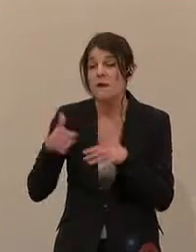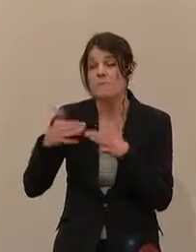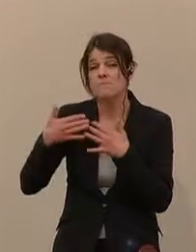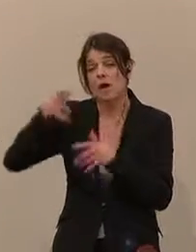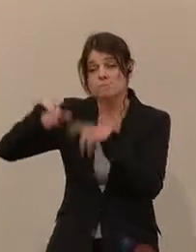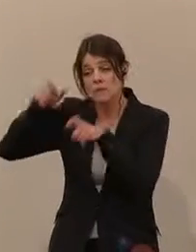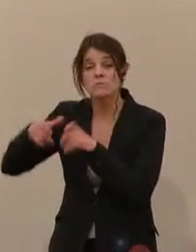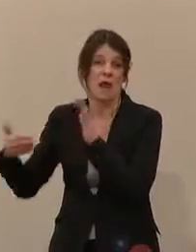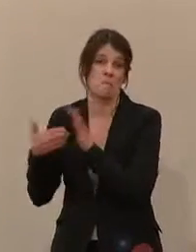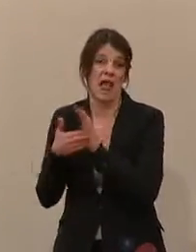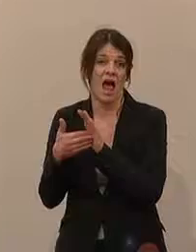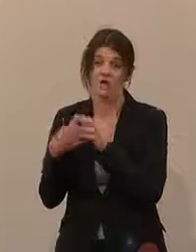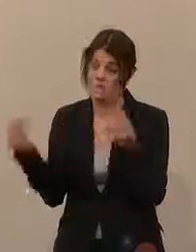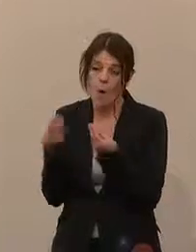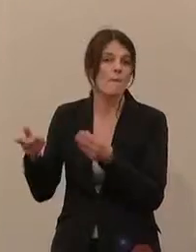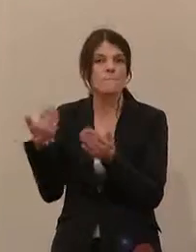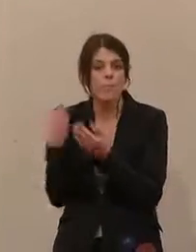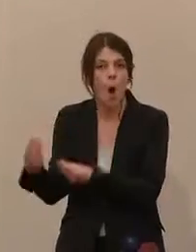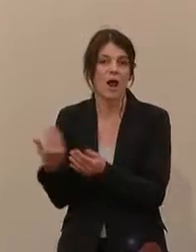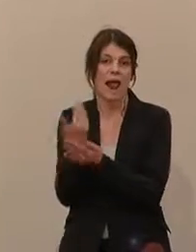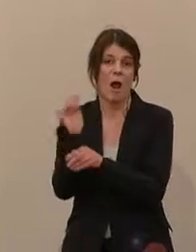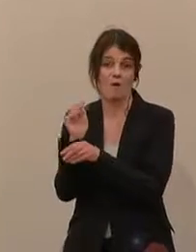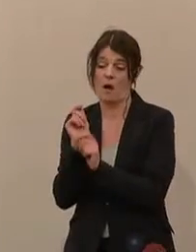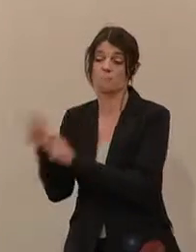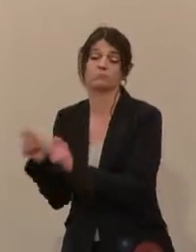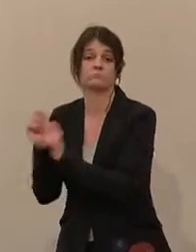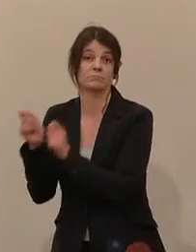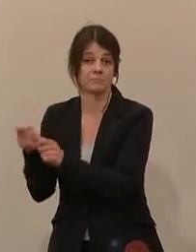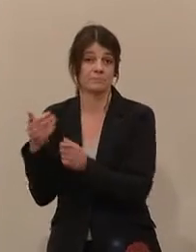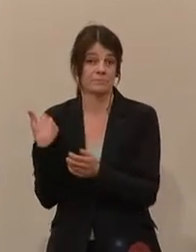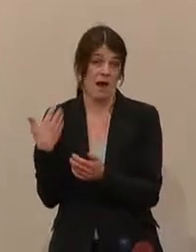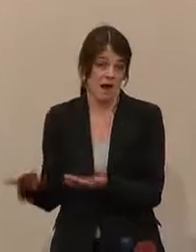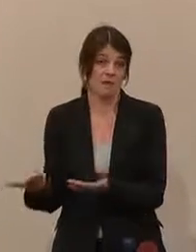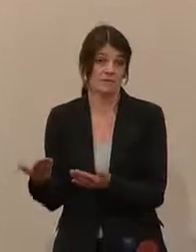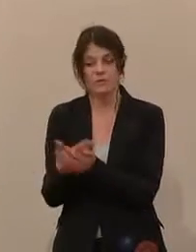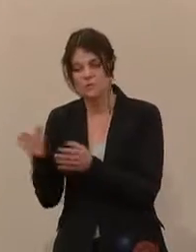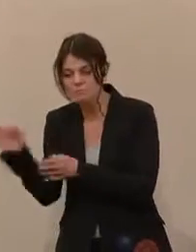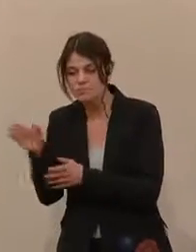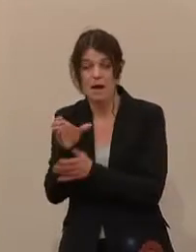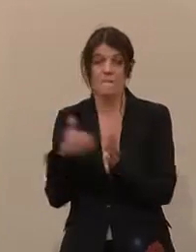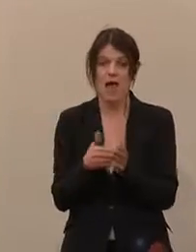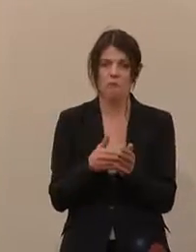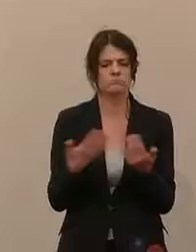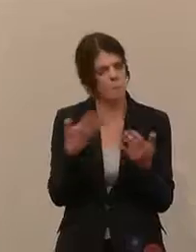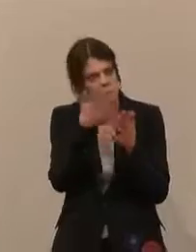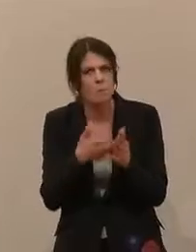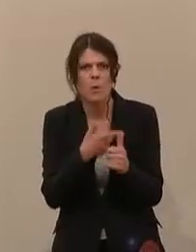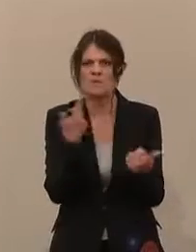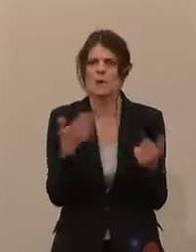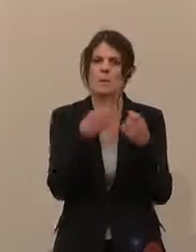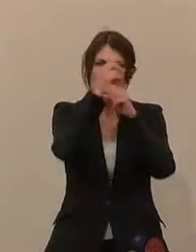personalintensive neue Aufgaben übertragen erhalten hat. Prüfaufgaben nach